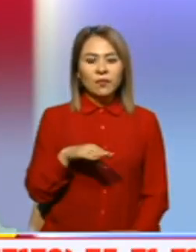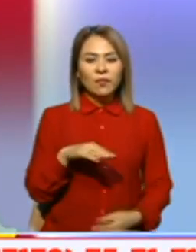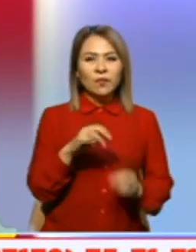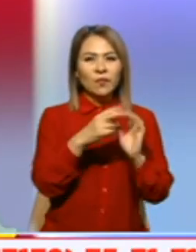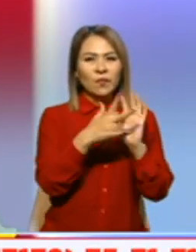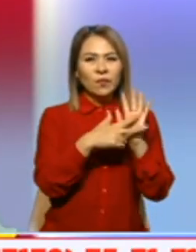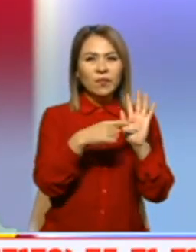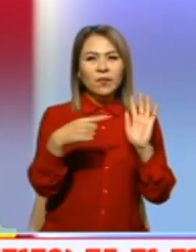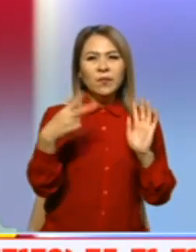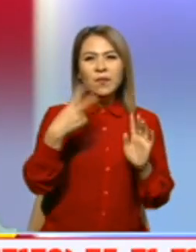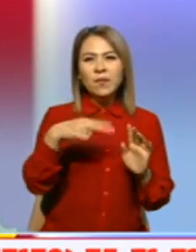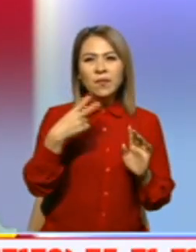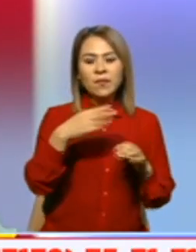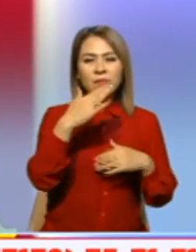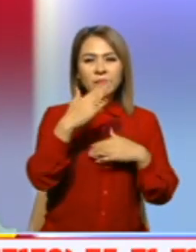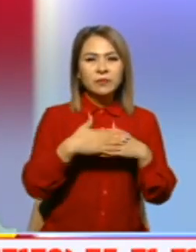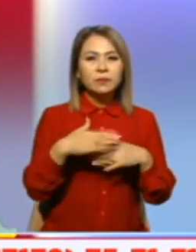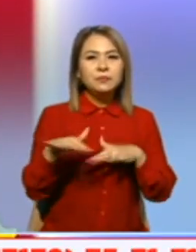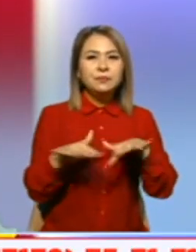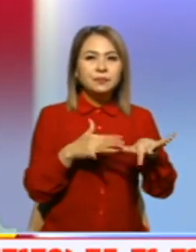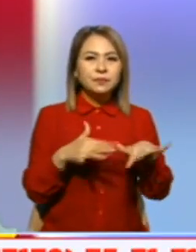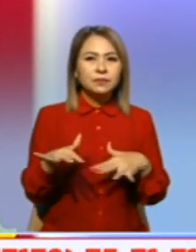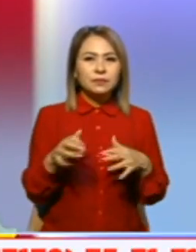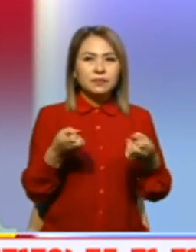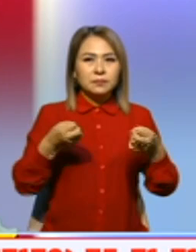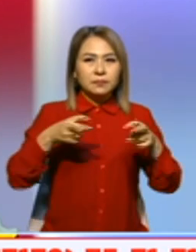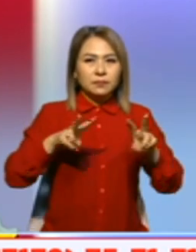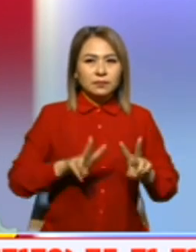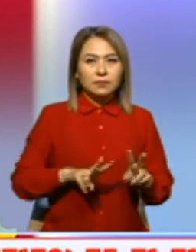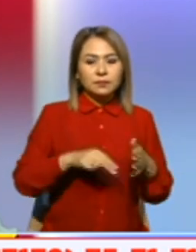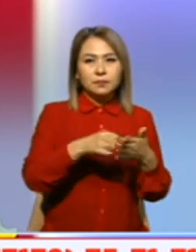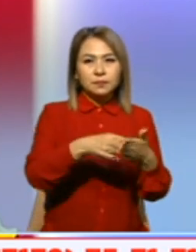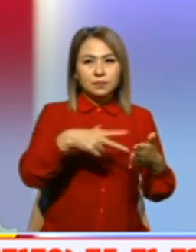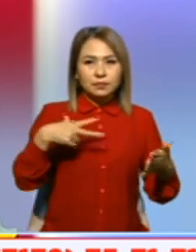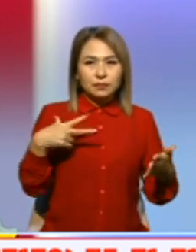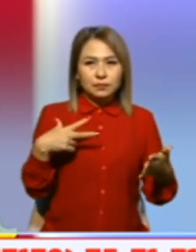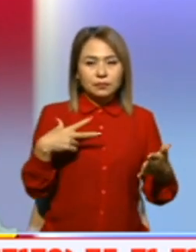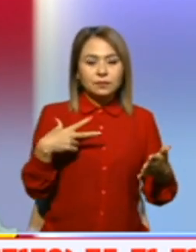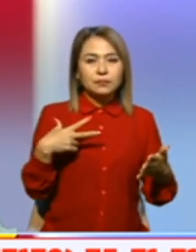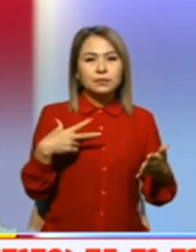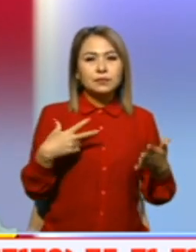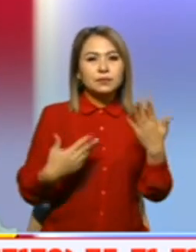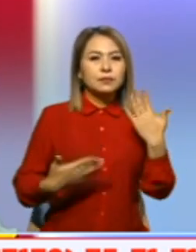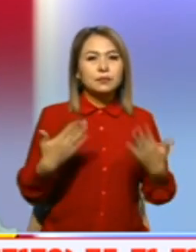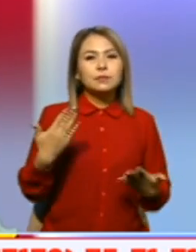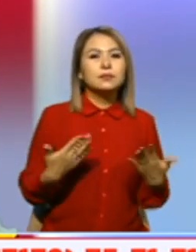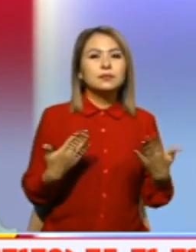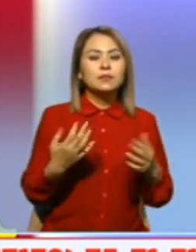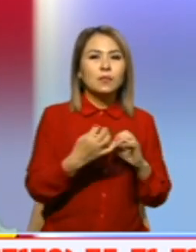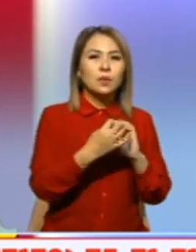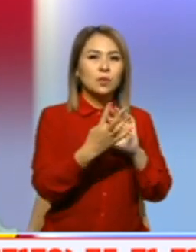18-20 апта аралығында амниотический жидкость дейді, амниотикалық сұйықтықтар болады. Сонымен қатар, жаңағы